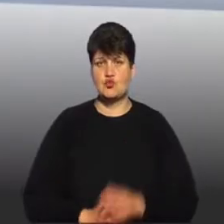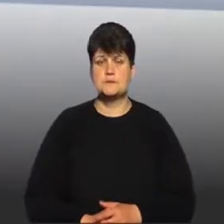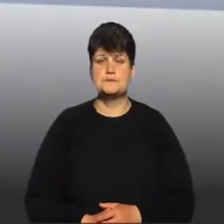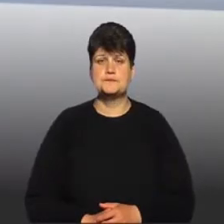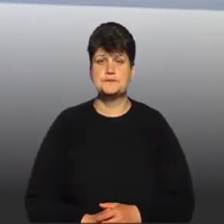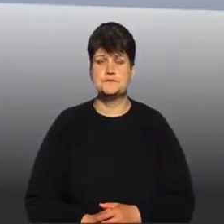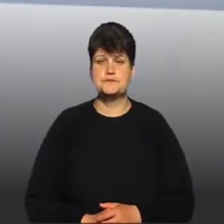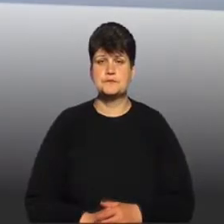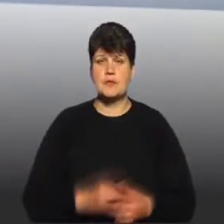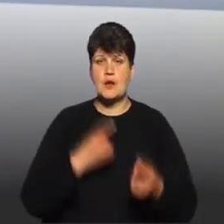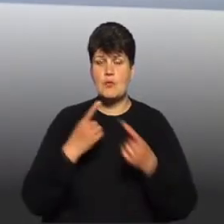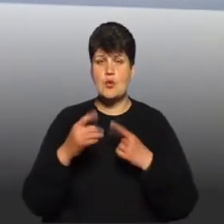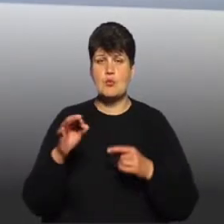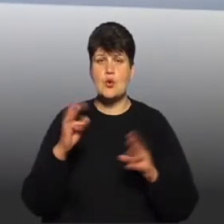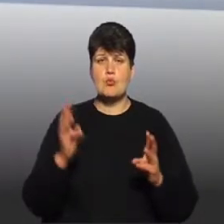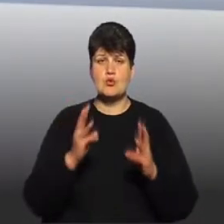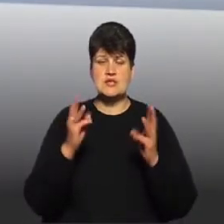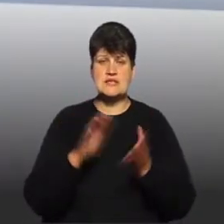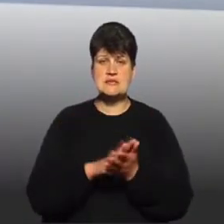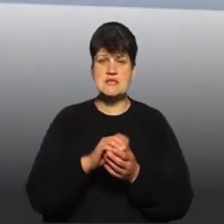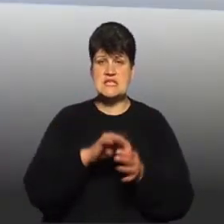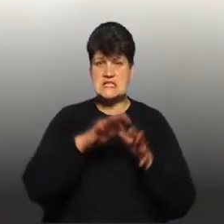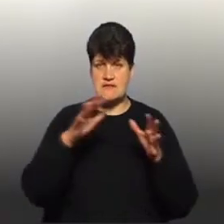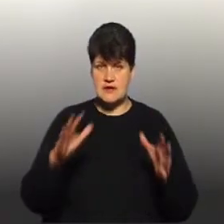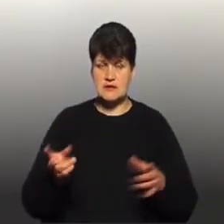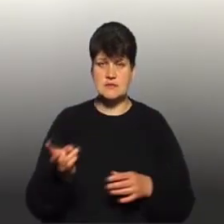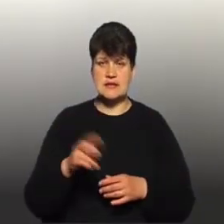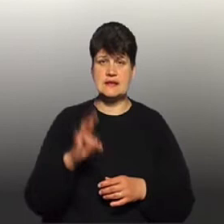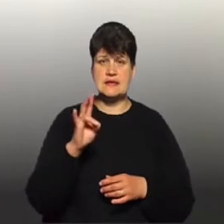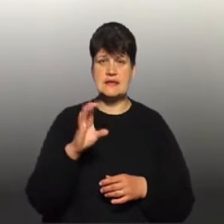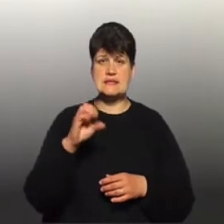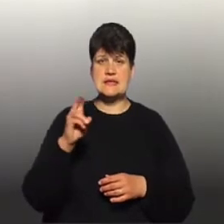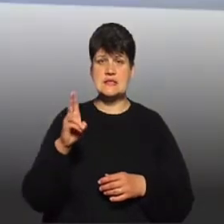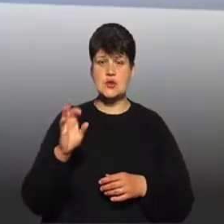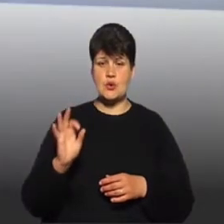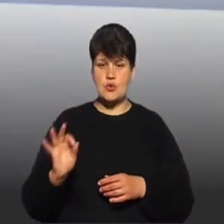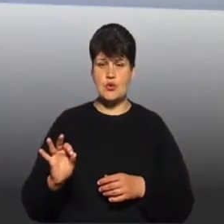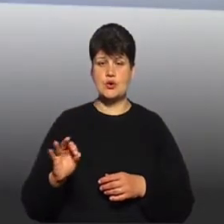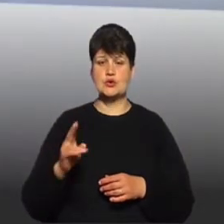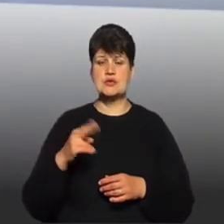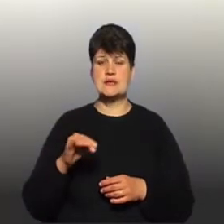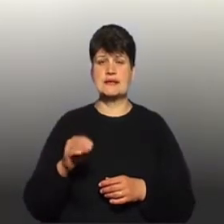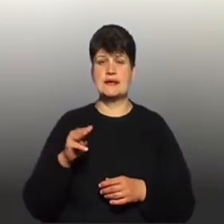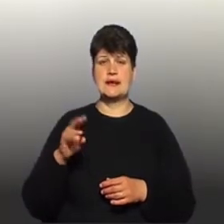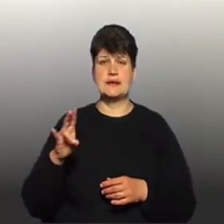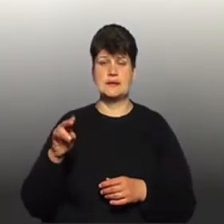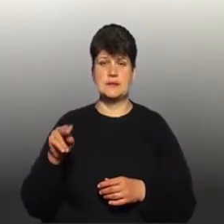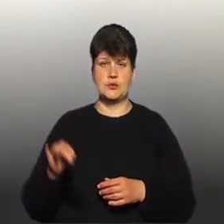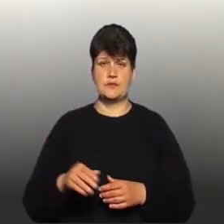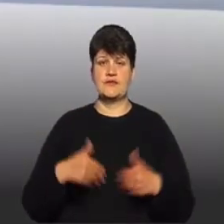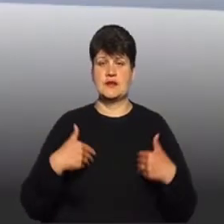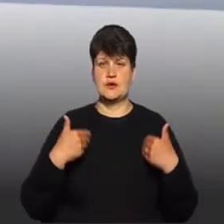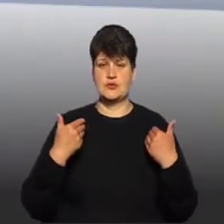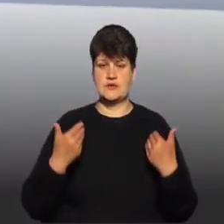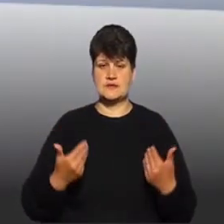Поговоримо про пожежу на Малишевецькому сміттєзвалищі. До нас завітала Надія Стецько, геоекологиня, доцентка ТНПУ. Вітаю вас, пані Надія.